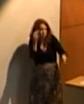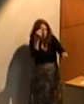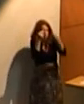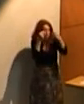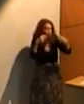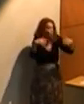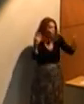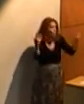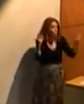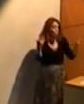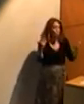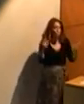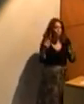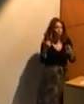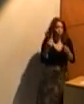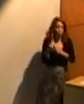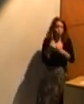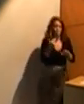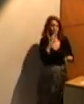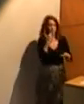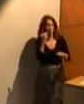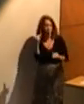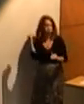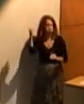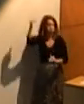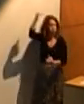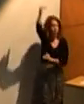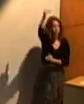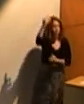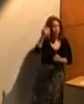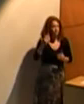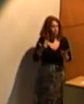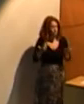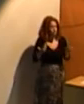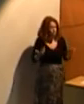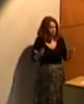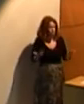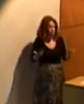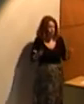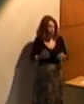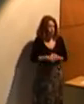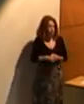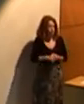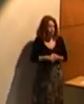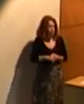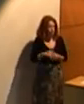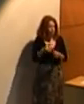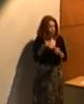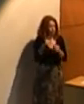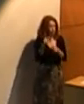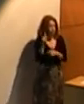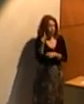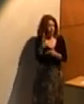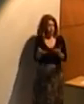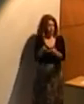pour avoir des performances phénoménale et je crois d'ailleurs mais ça avait lancé un débat juridique en fait